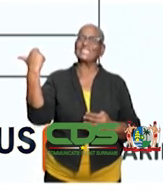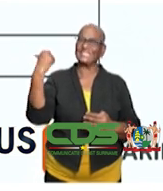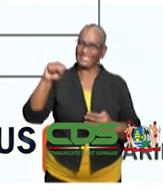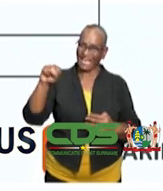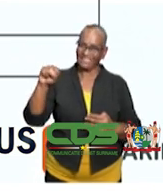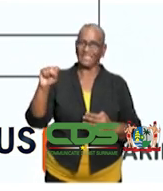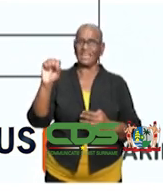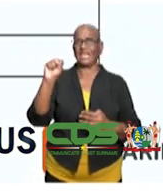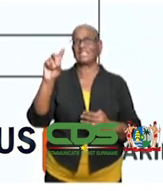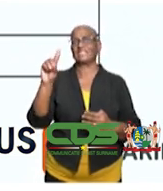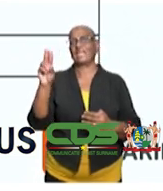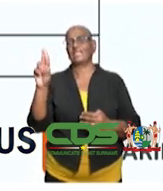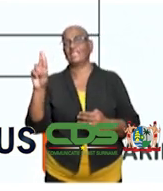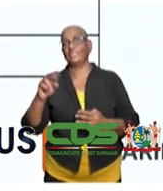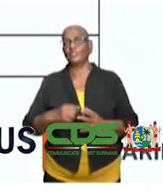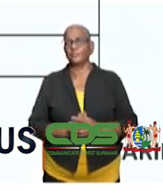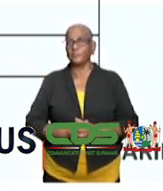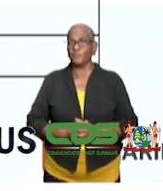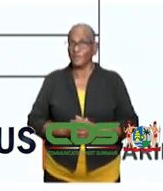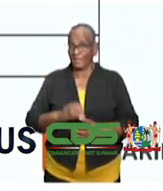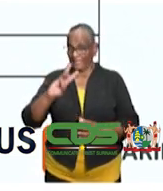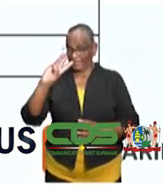Ten aanzien van de 3-fase groep,